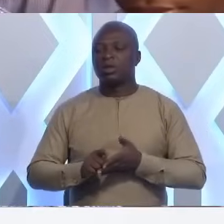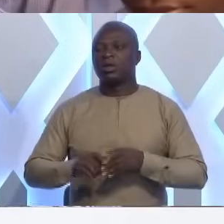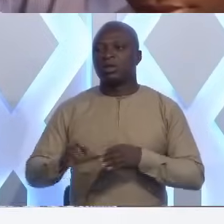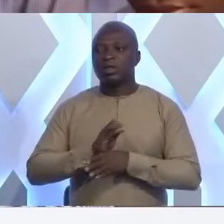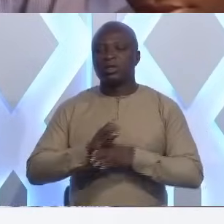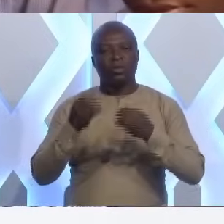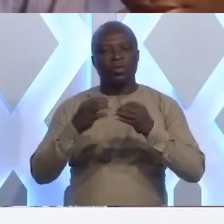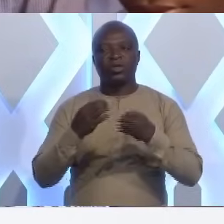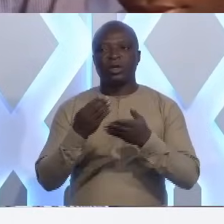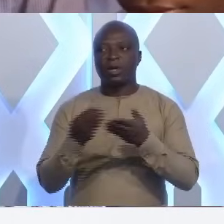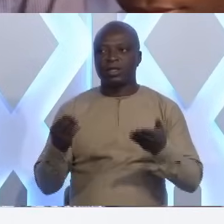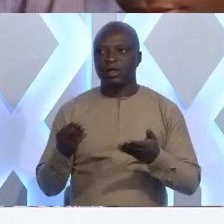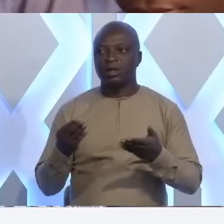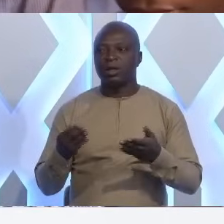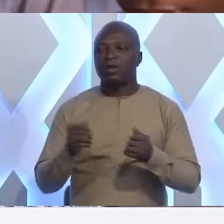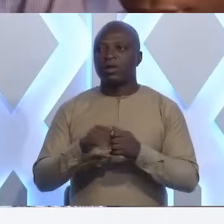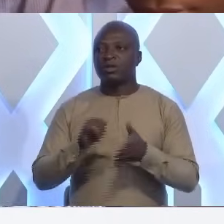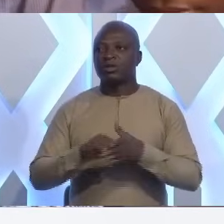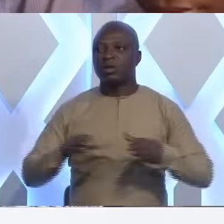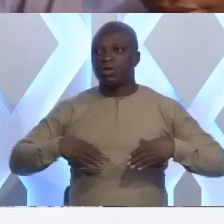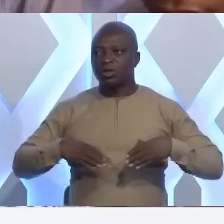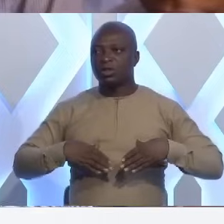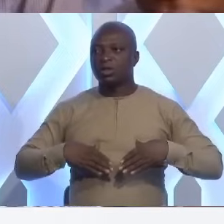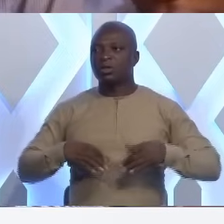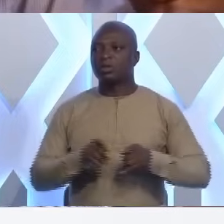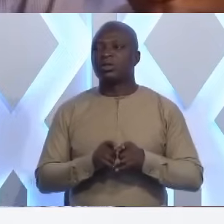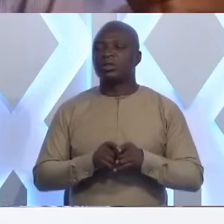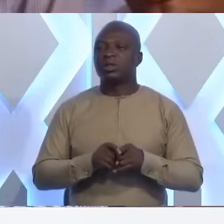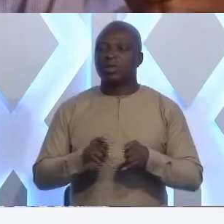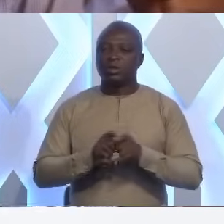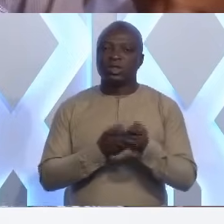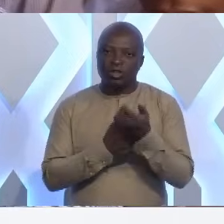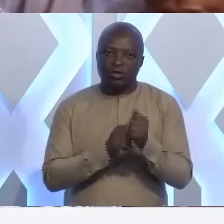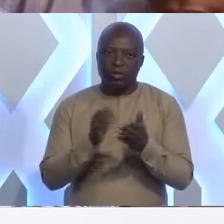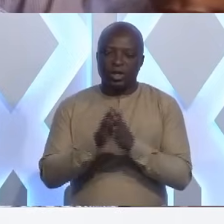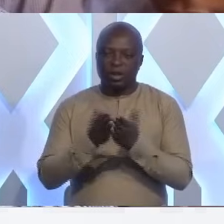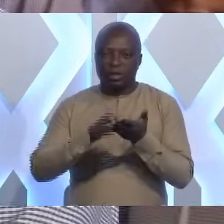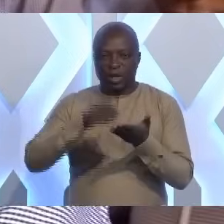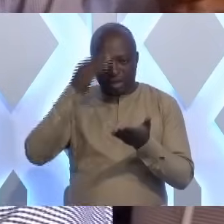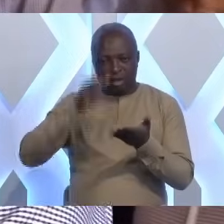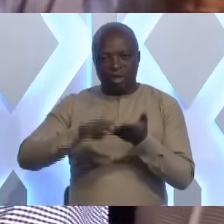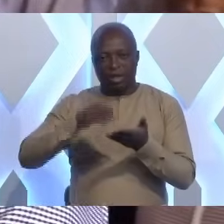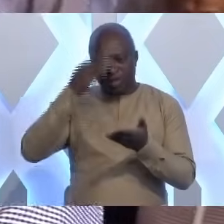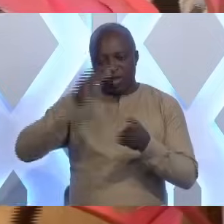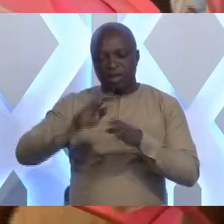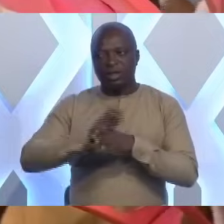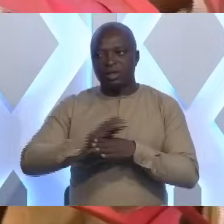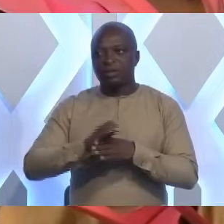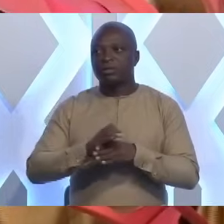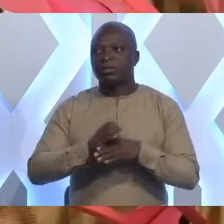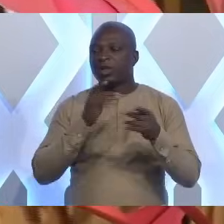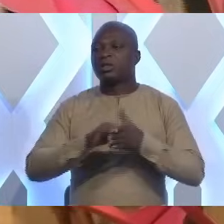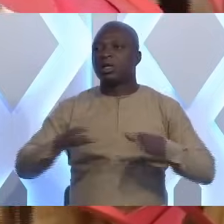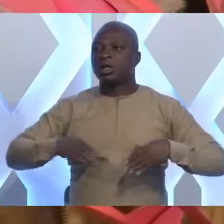matières. Et pendant ces congés-là, je ne peux pas nier que j'ai été que sur mes cahiers. J'ai fait mes exercices et je me suis aussi amusée. Pendant ces